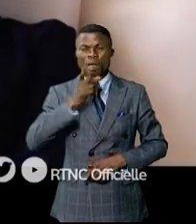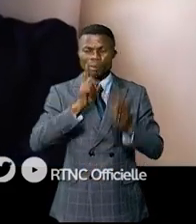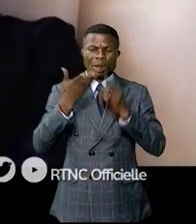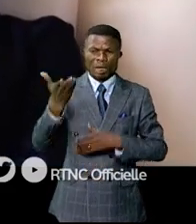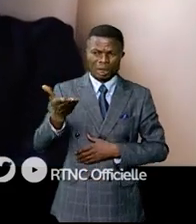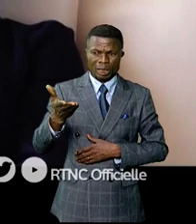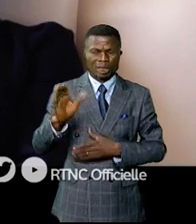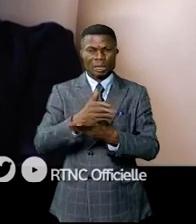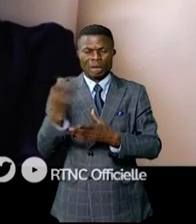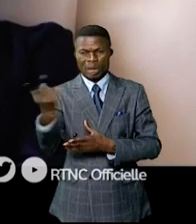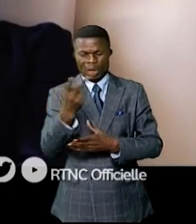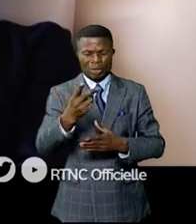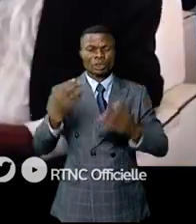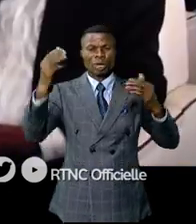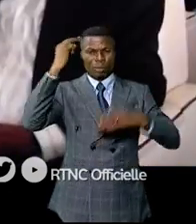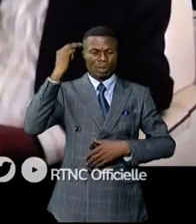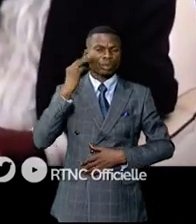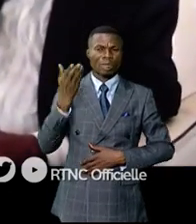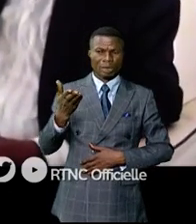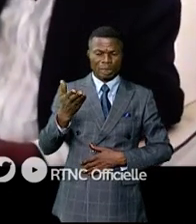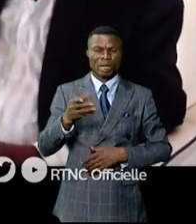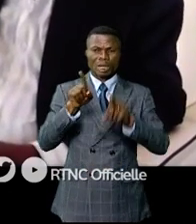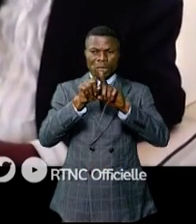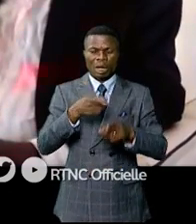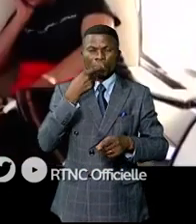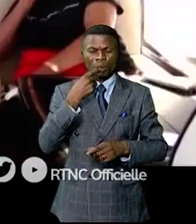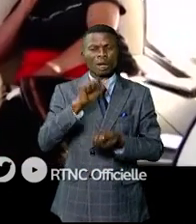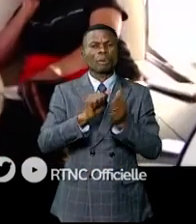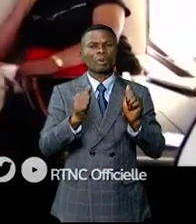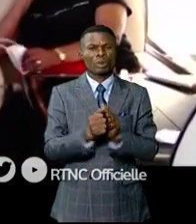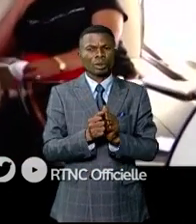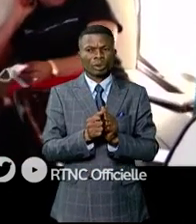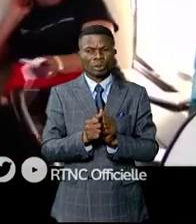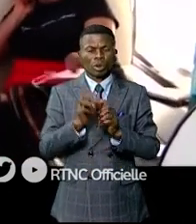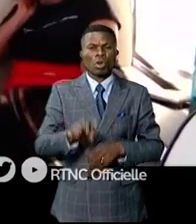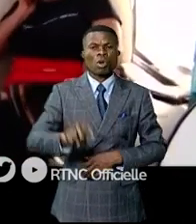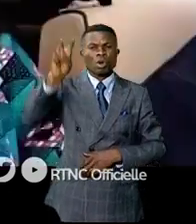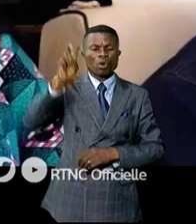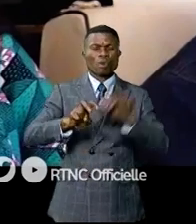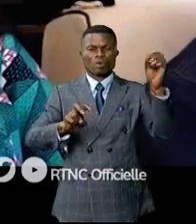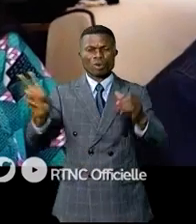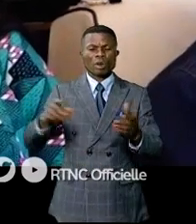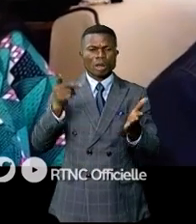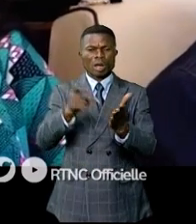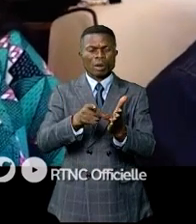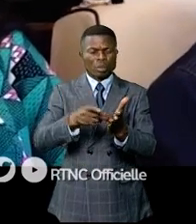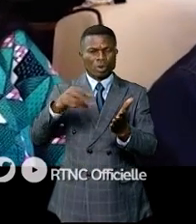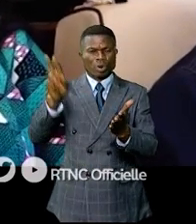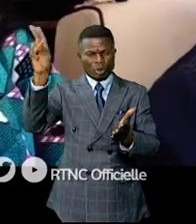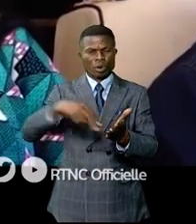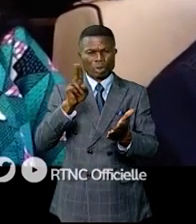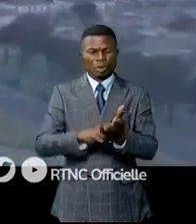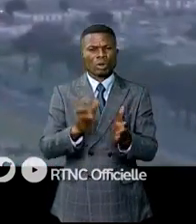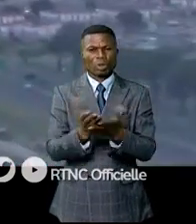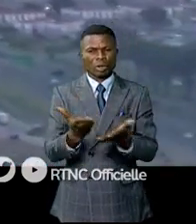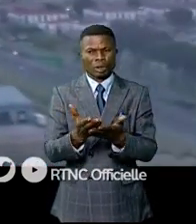échanges entre ces deux personnalités. Il s'agira aussi d'évoquer la question de l'immigration avec le protocole d'accord sur l'exemption de visa pour